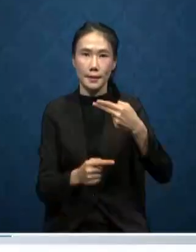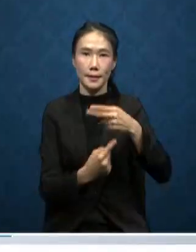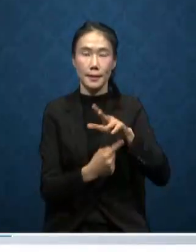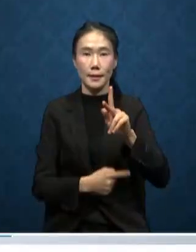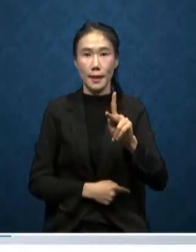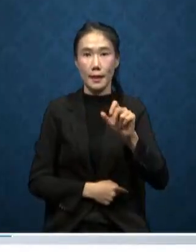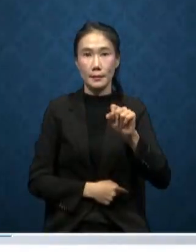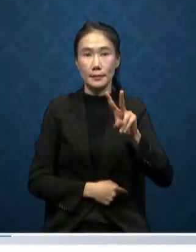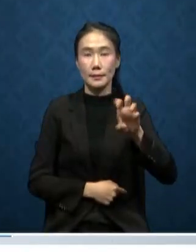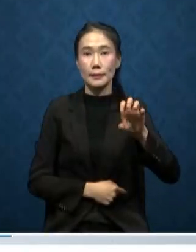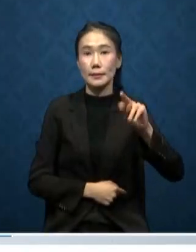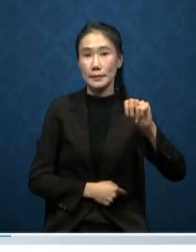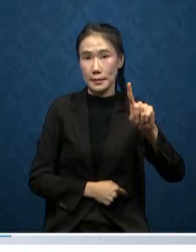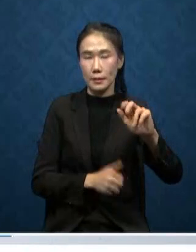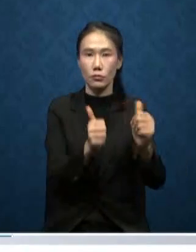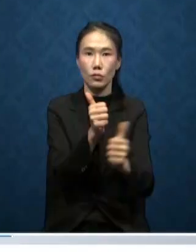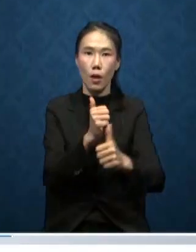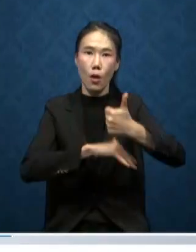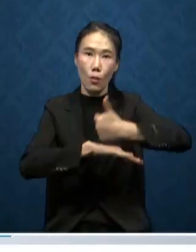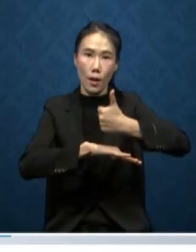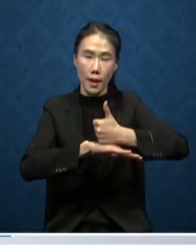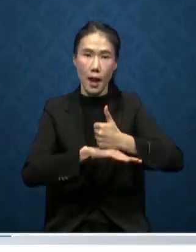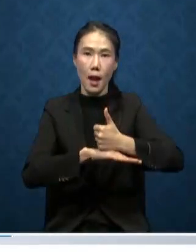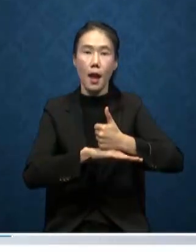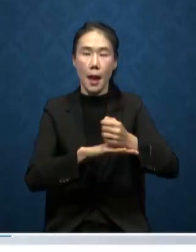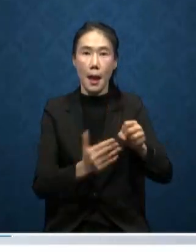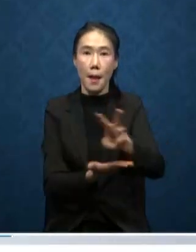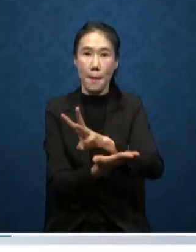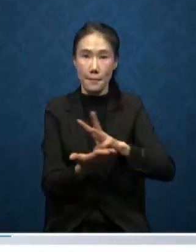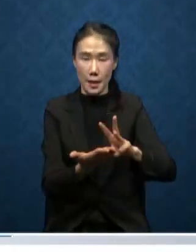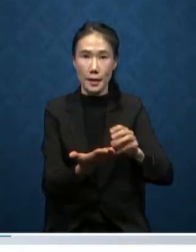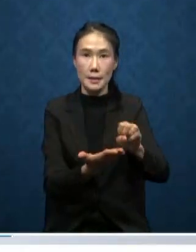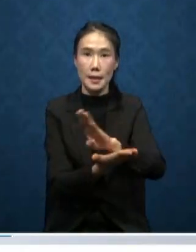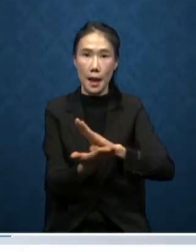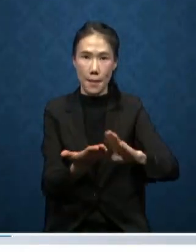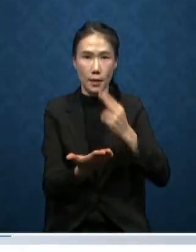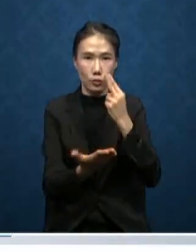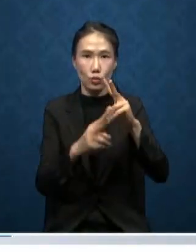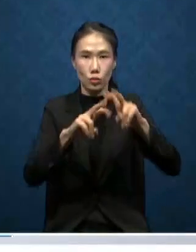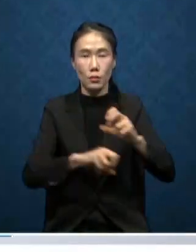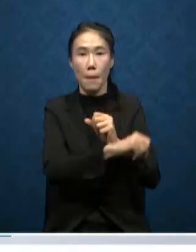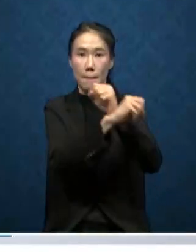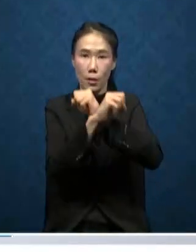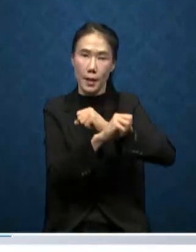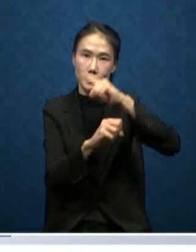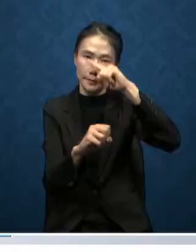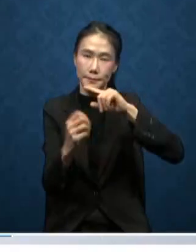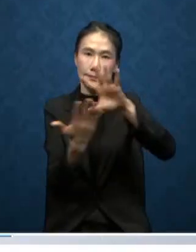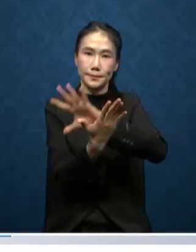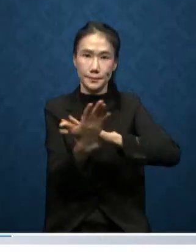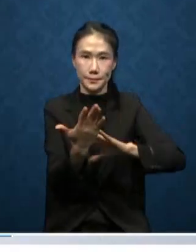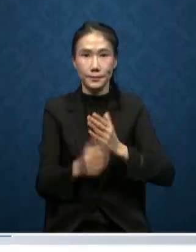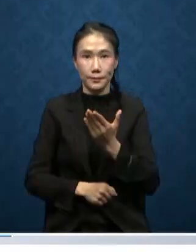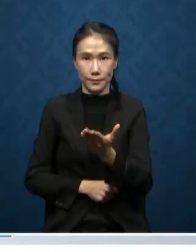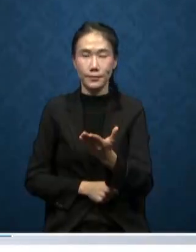สิริสิงหรองผู้อำนวยการวิทยาลัยป้องกันราชอาณาจักรสถาบันวิชาการป้องกันประเทศนวาอากาศ